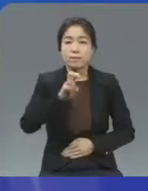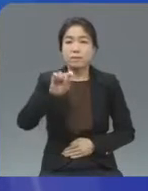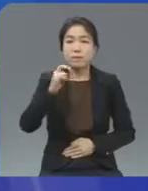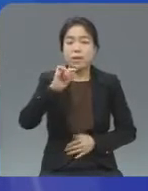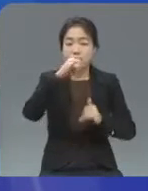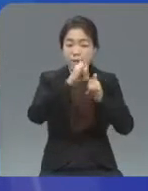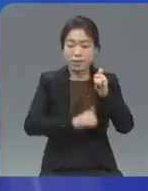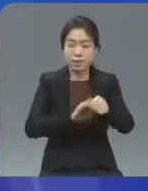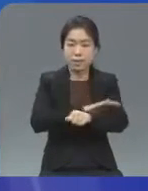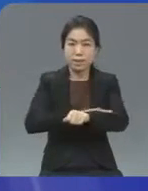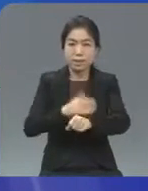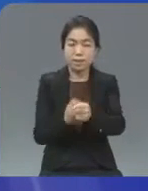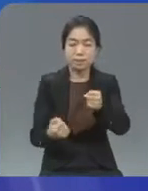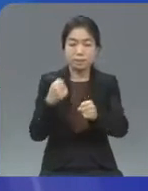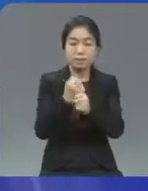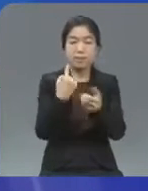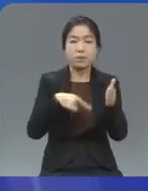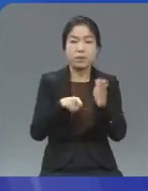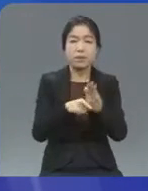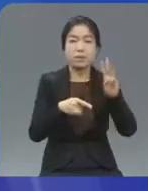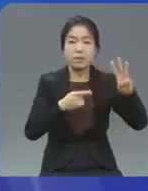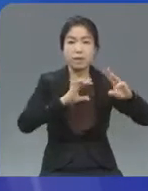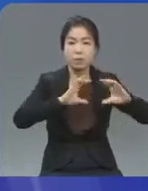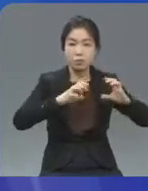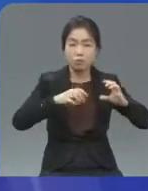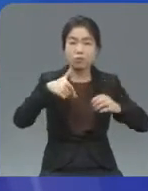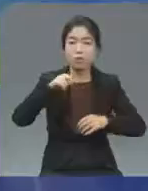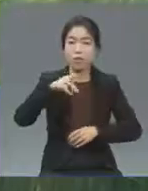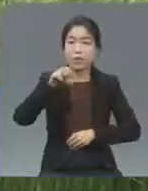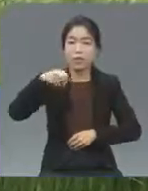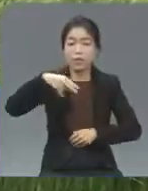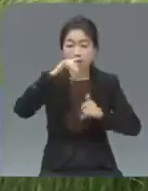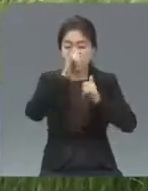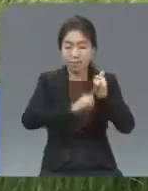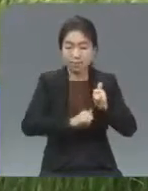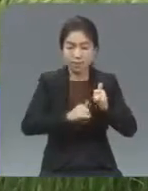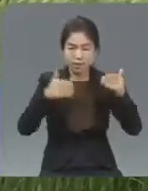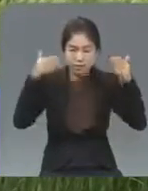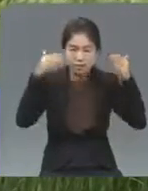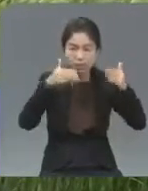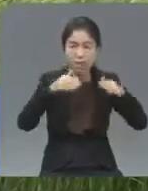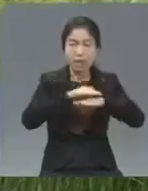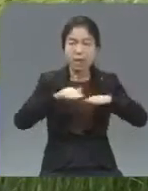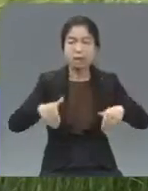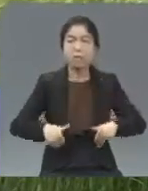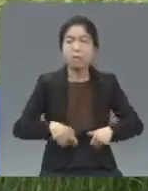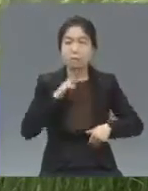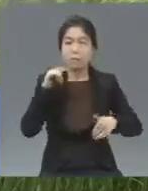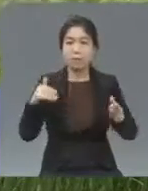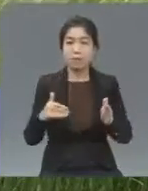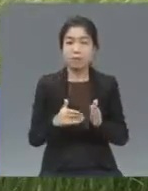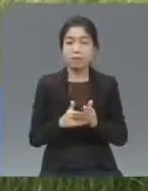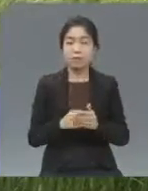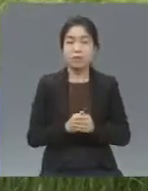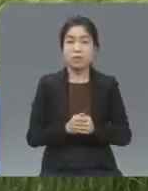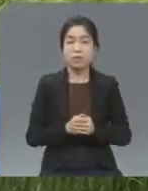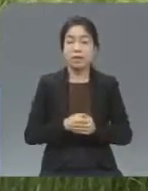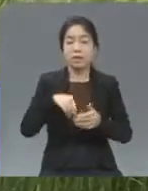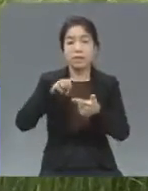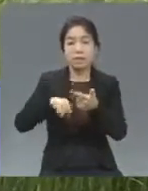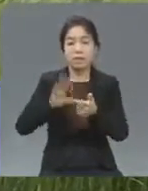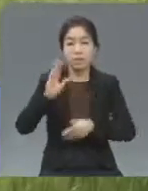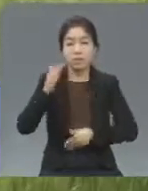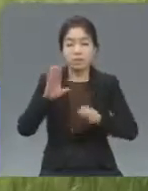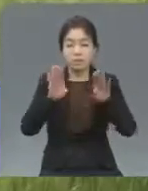마한사를 제대로 복원하기 위해서는 삼국과 가야사 중심의 편향을 극복해야 한다는 주장이 제기됐습니다. 나주시가